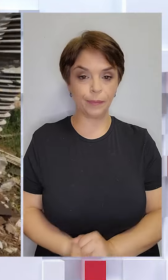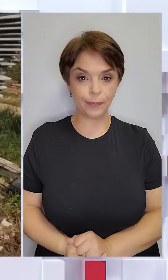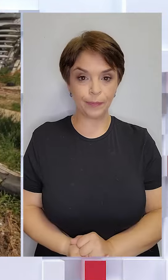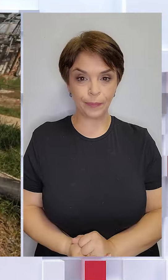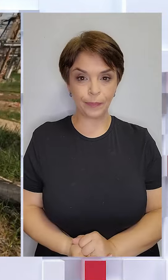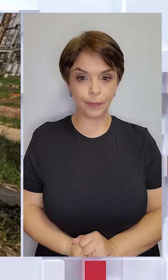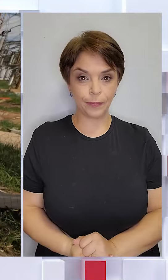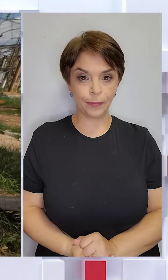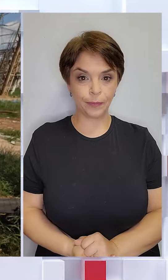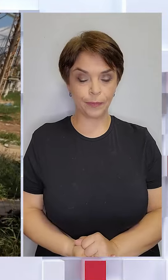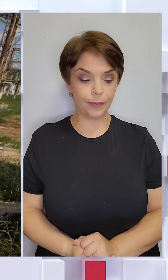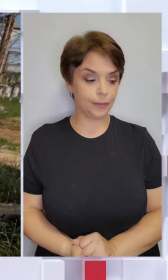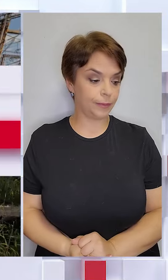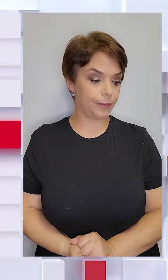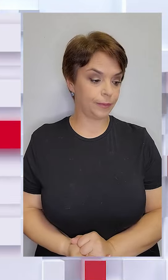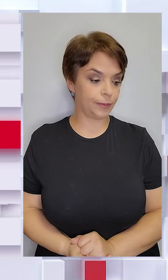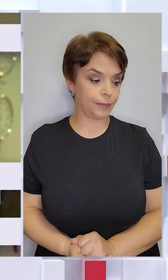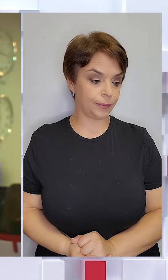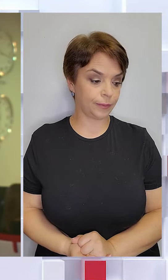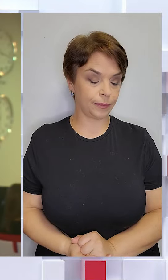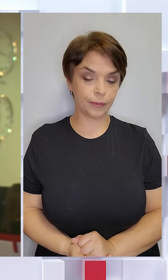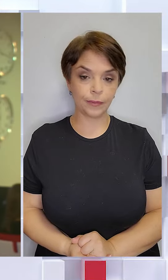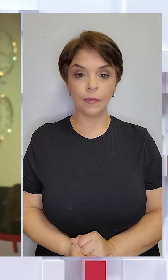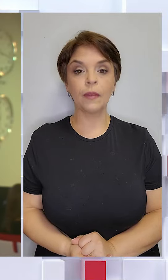Васильєва, Андрій Хлус, ДСН онлайн.